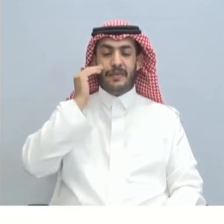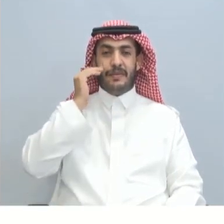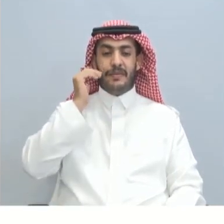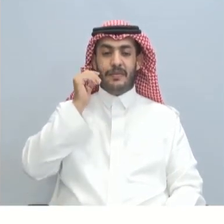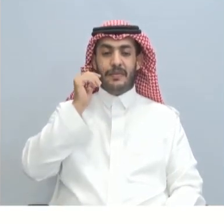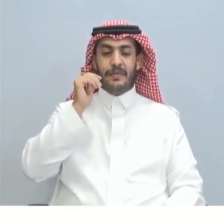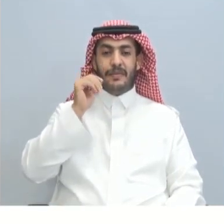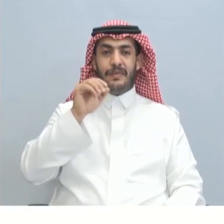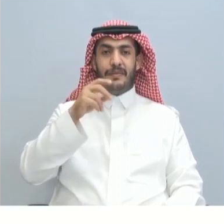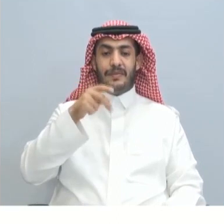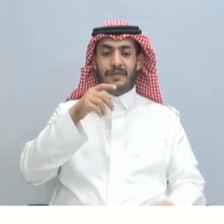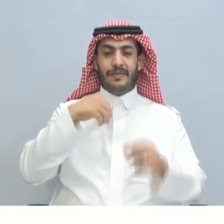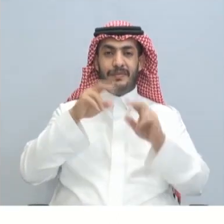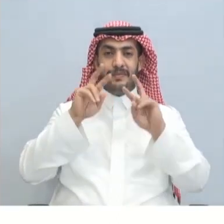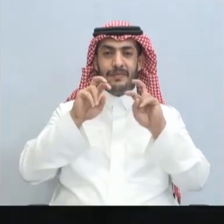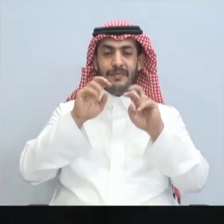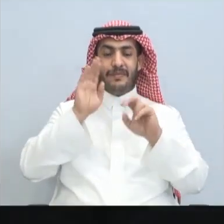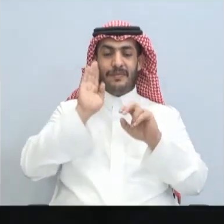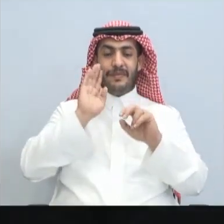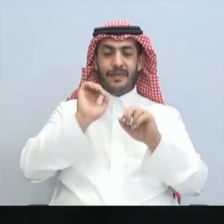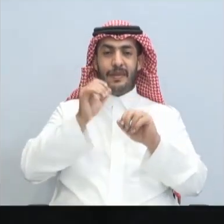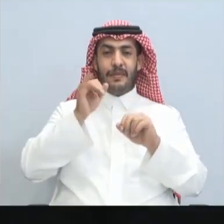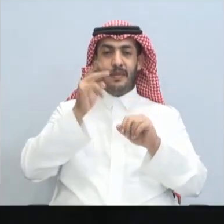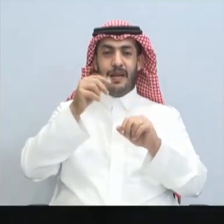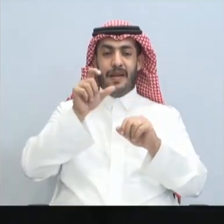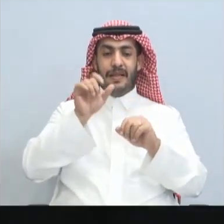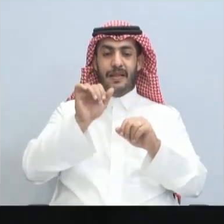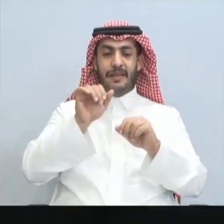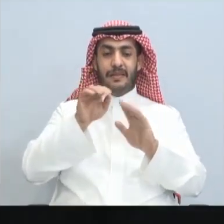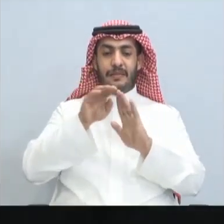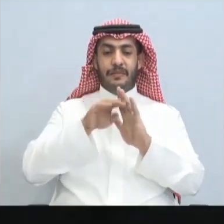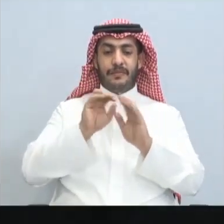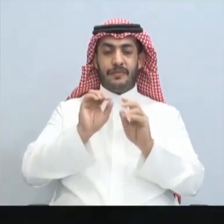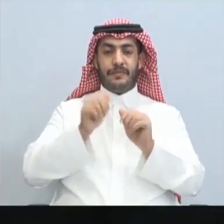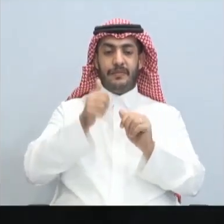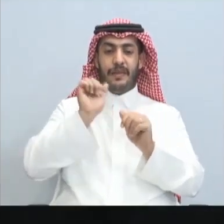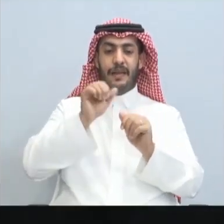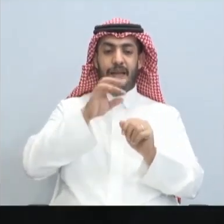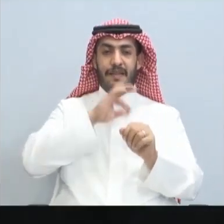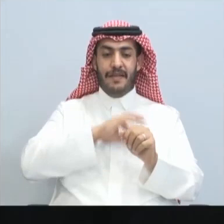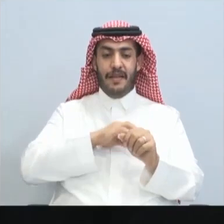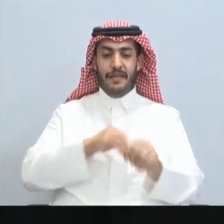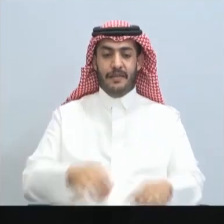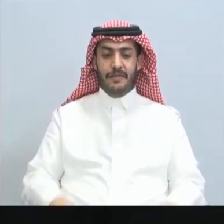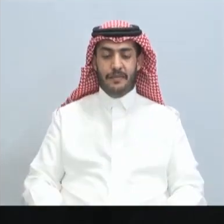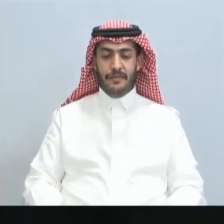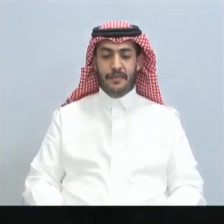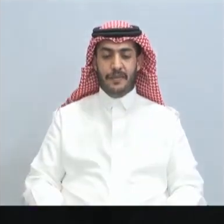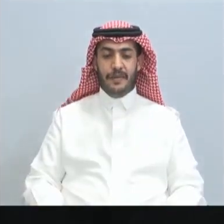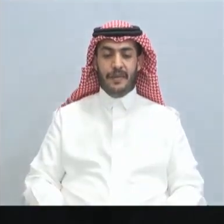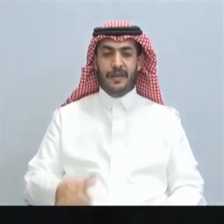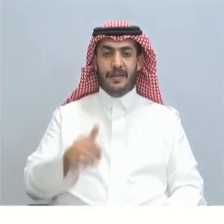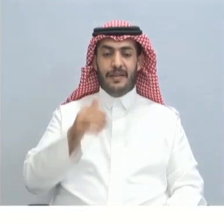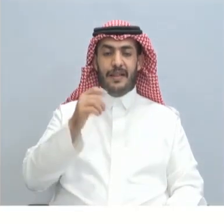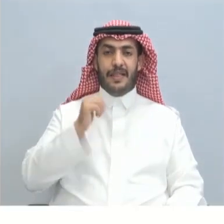الطالبه دعونا نتعرف سويا على المعادن ولكن من الناحيه الاقتصاديه في هذا